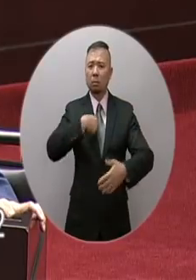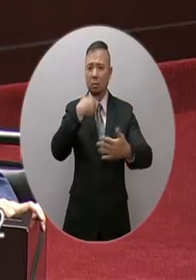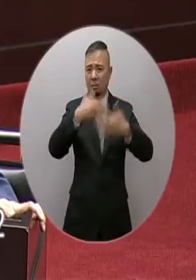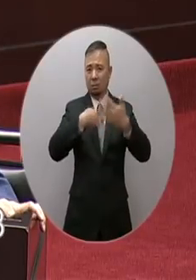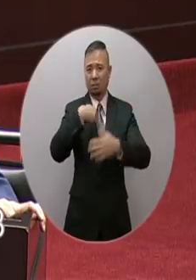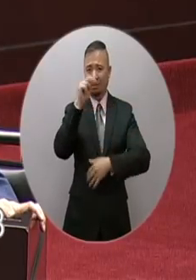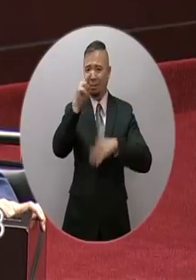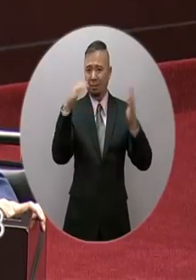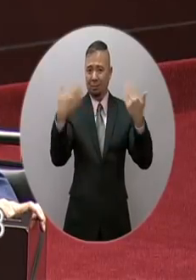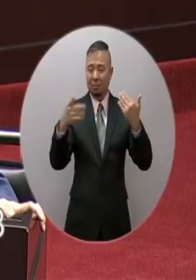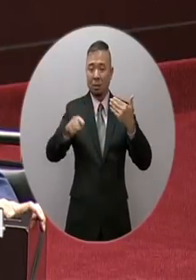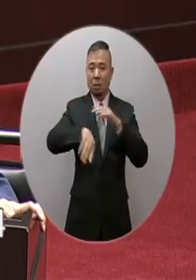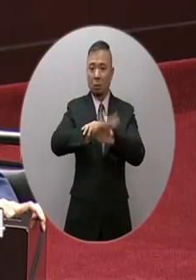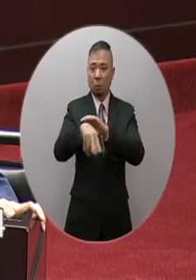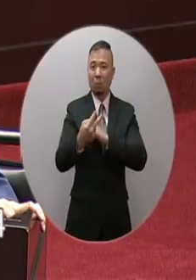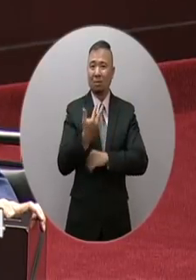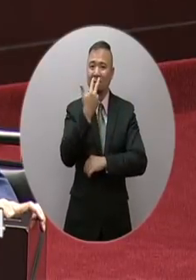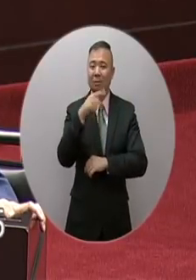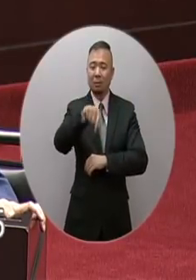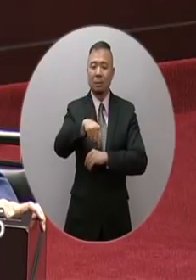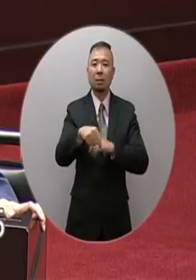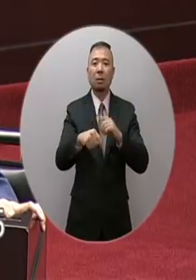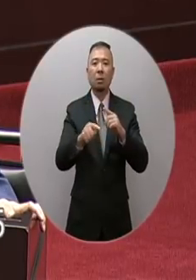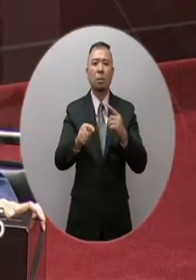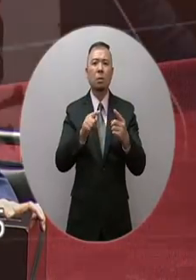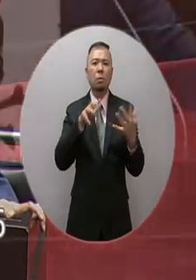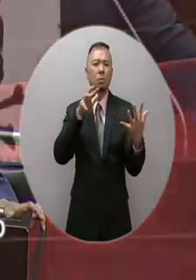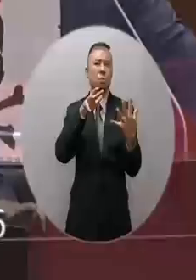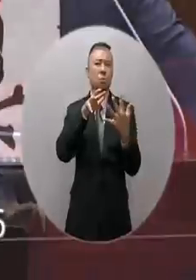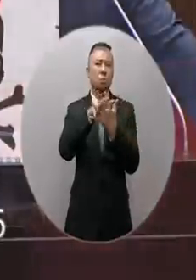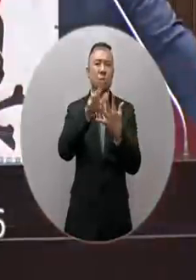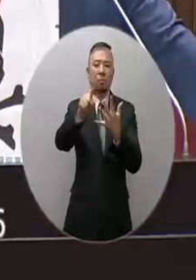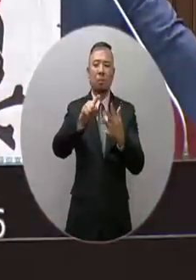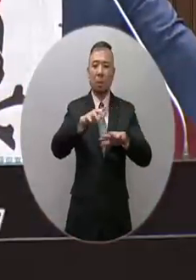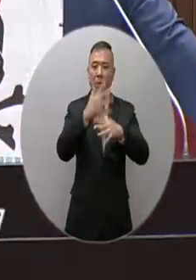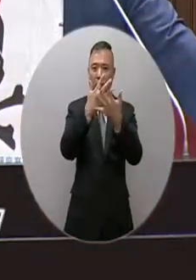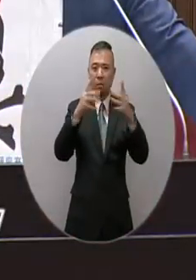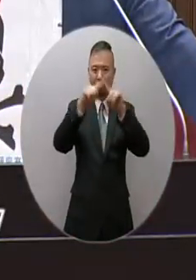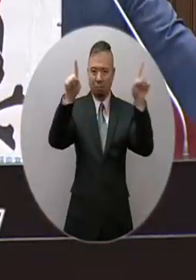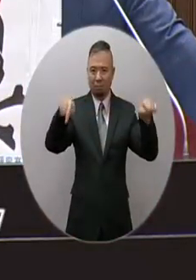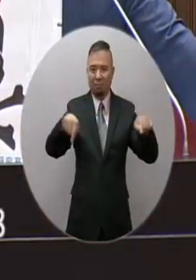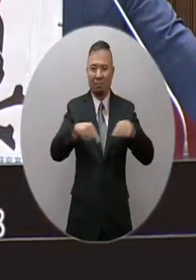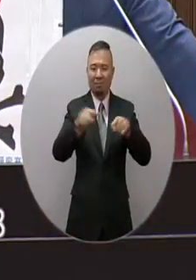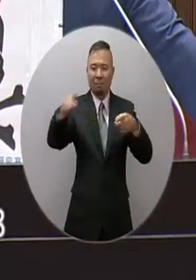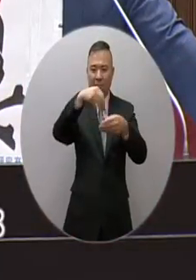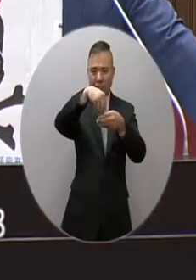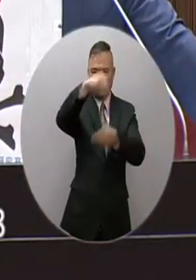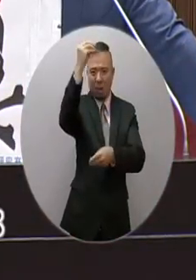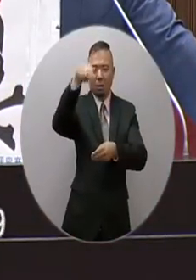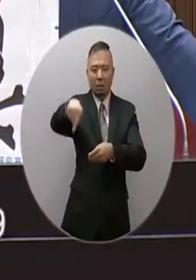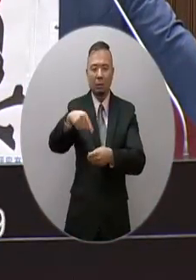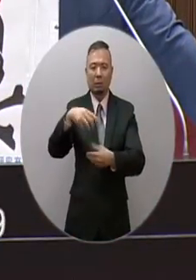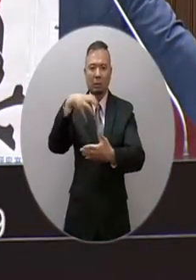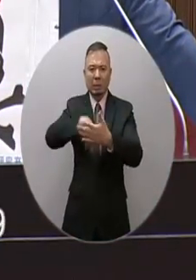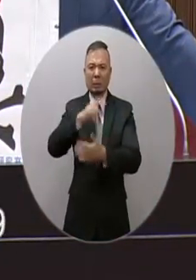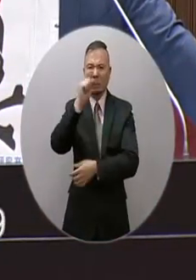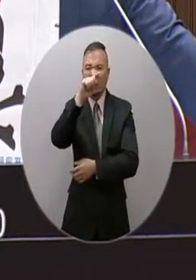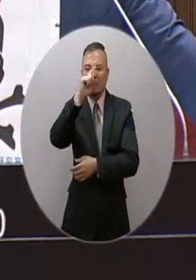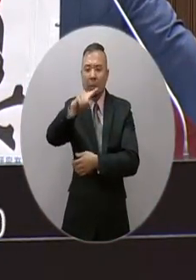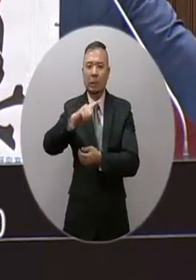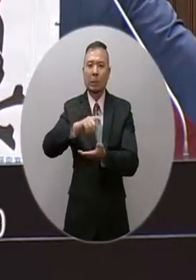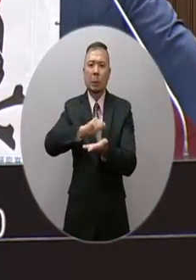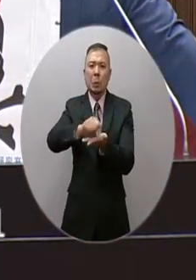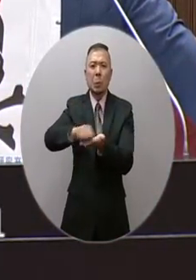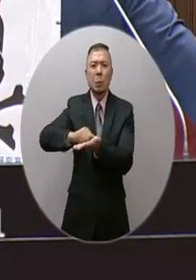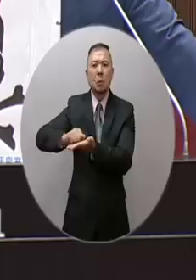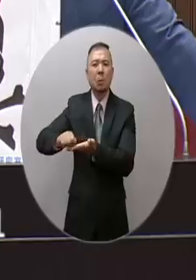清器的滤网，它是可以拆卸的，可以拿下来，然后就把它的这个里面的这些灰尘可以把它除掉。